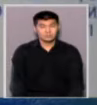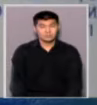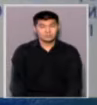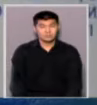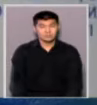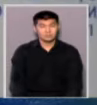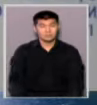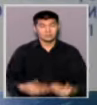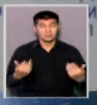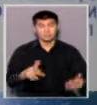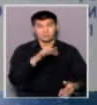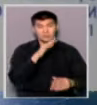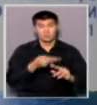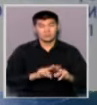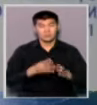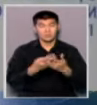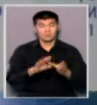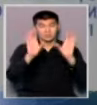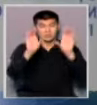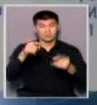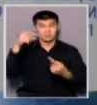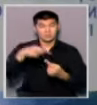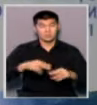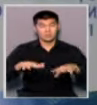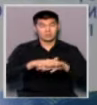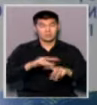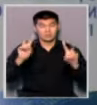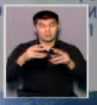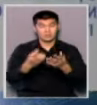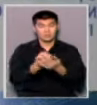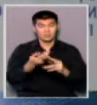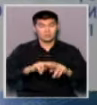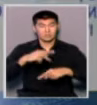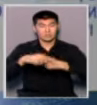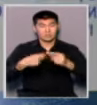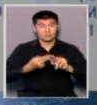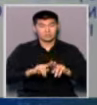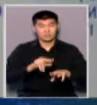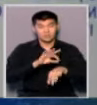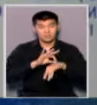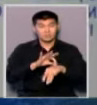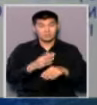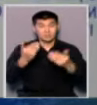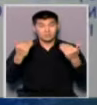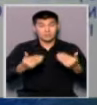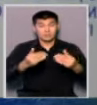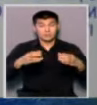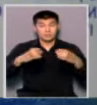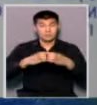Қазіргі уақытта ұсынылған кандидаттардың белгіленген заңнамаларға сәйкестігін анықтау және оларды тіркеу шаралары жүруде. Бұл